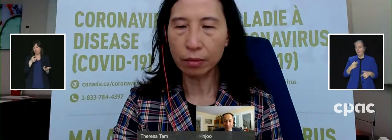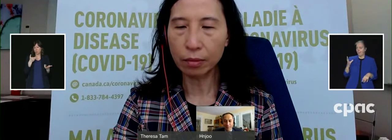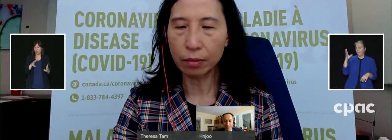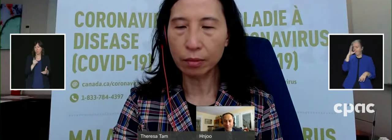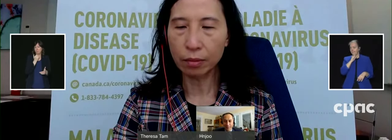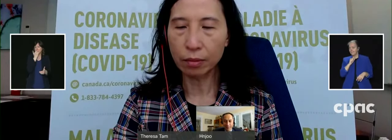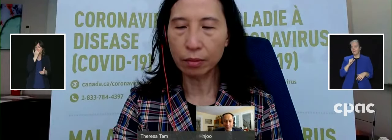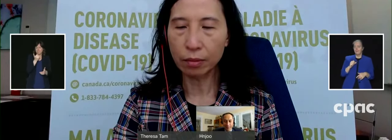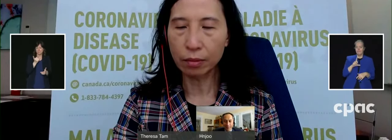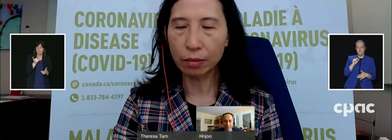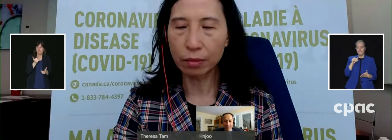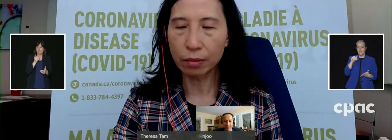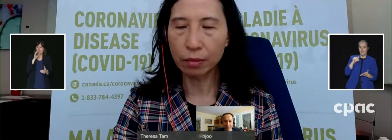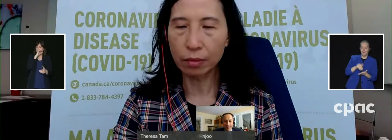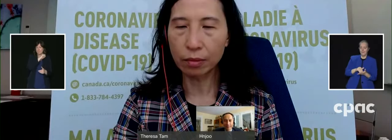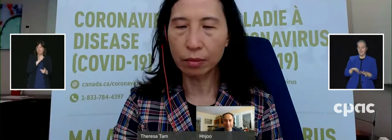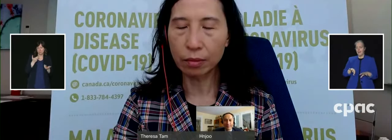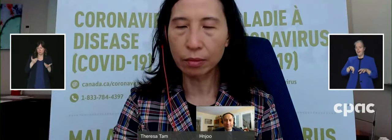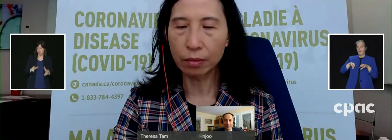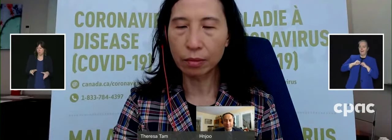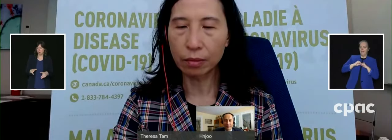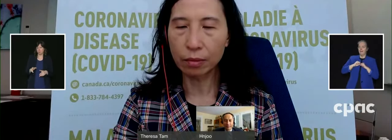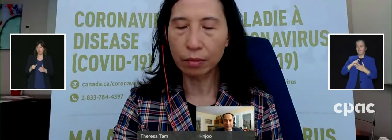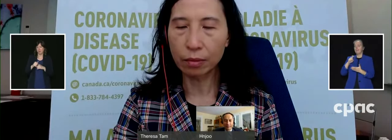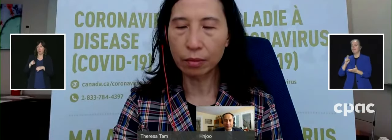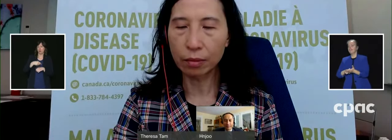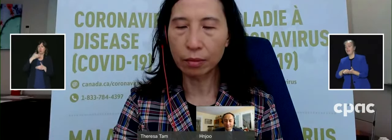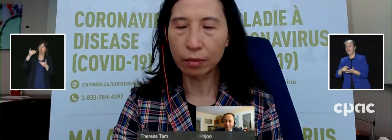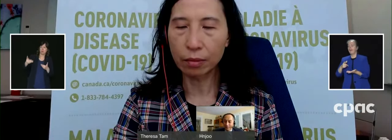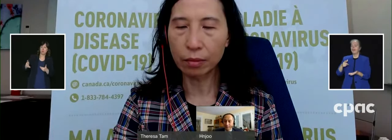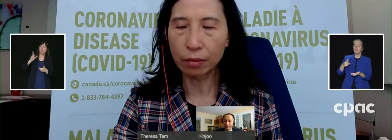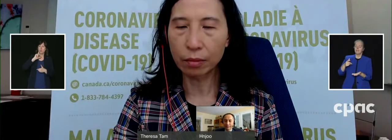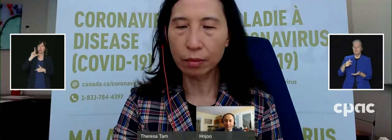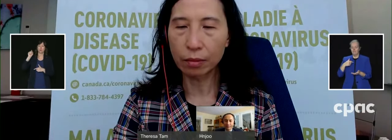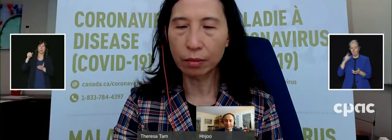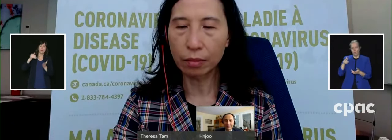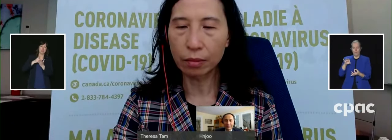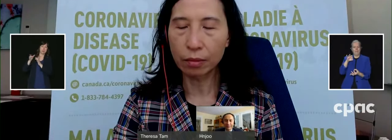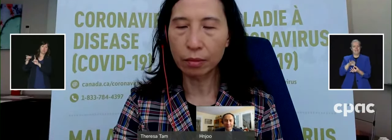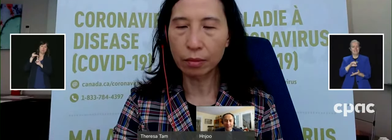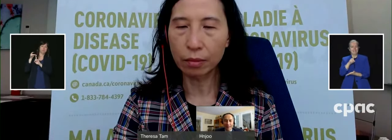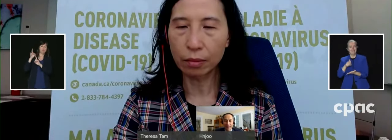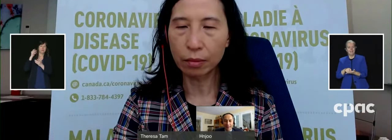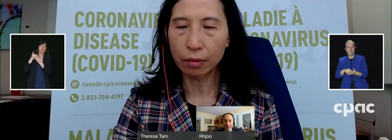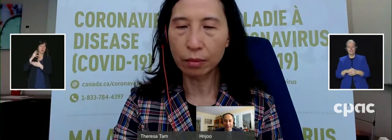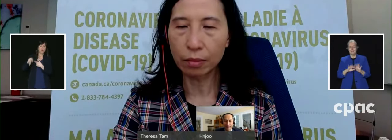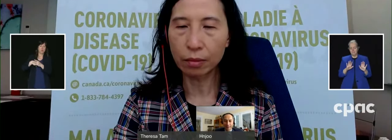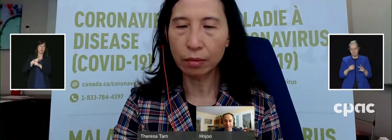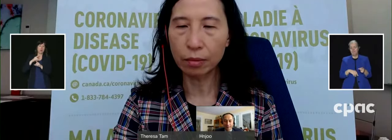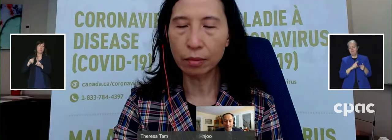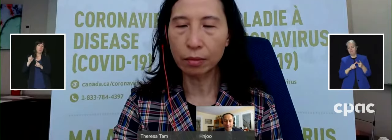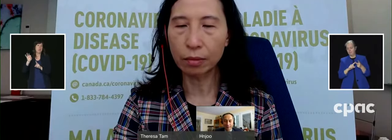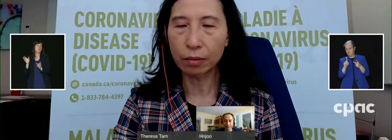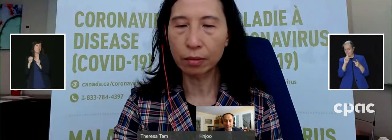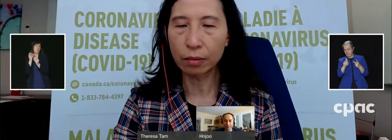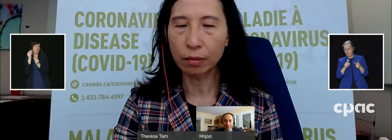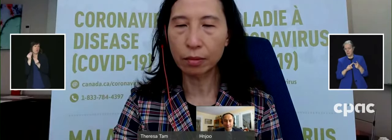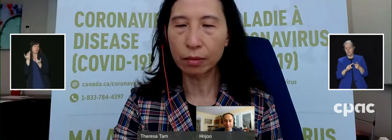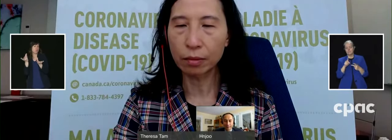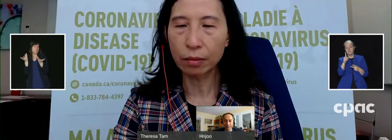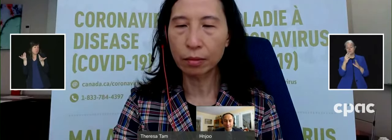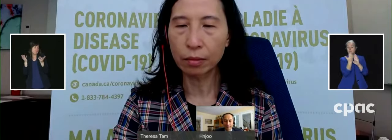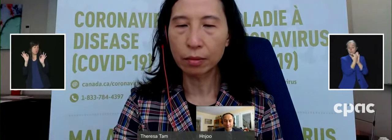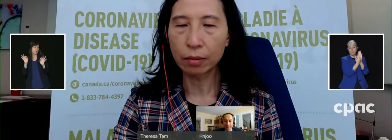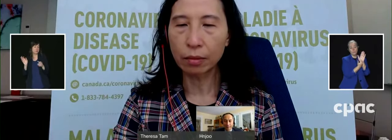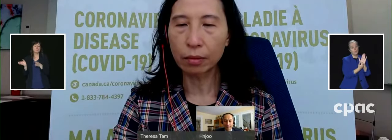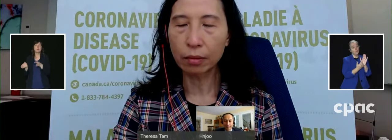date on atteint 20 000 cas ou plus ou moins 20 000 cas, donc ce serait le fun de préciser. Mais sur les mesures, vous dites qu'il faut pas les